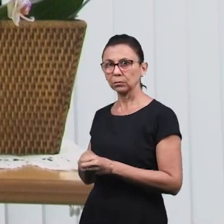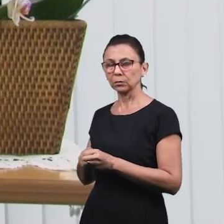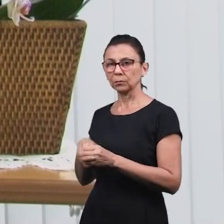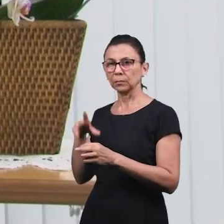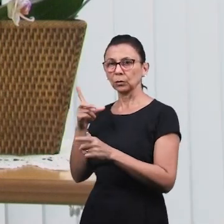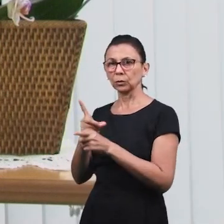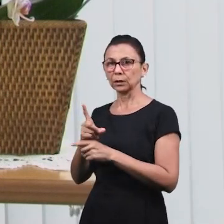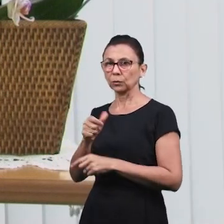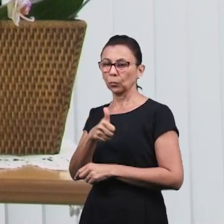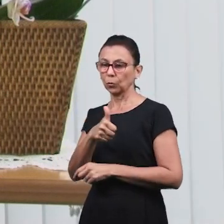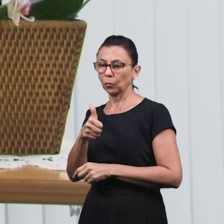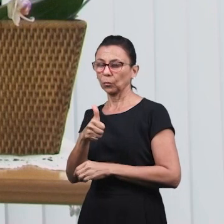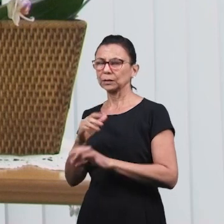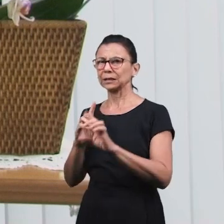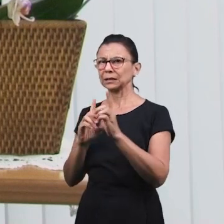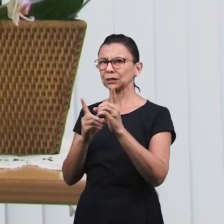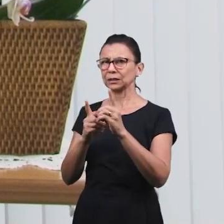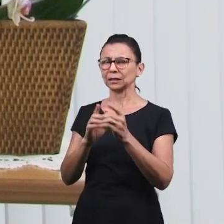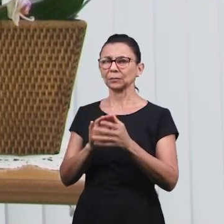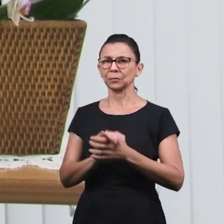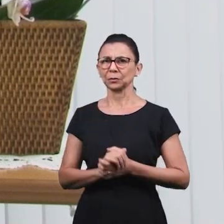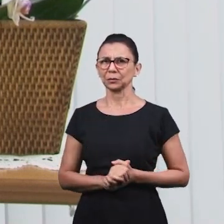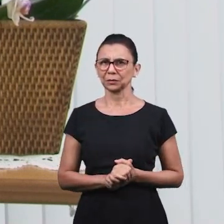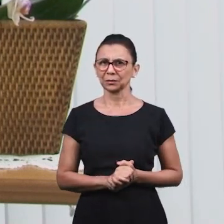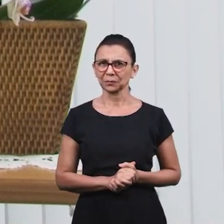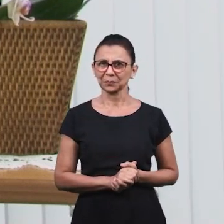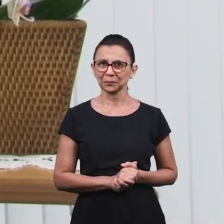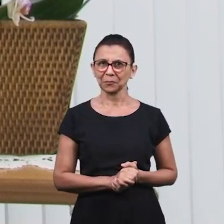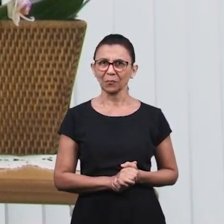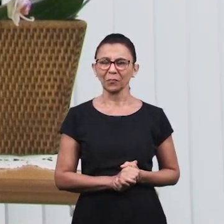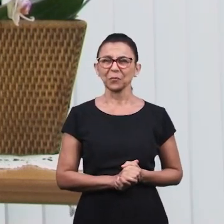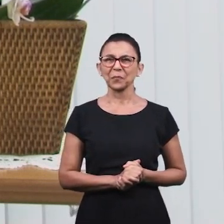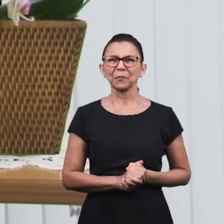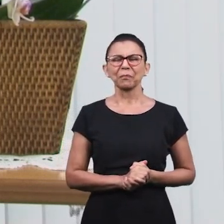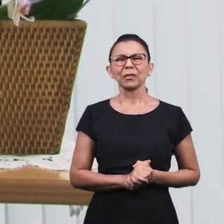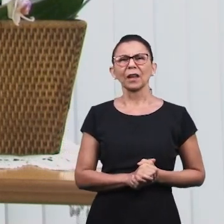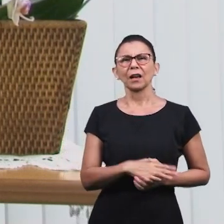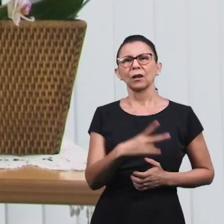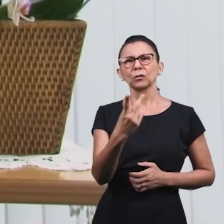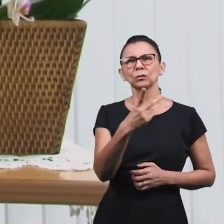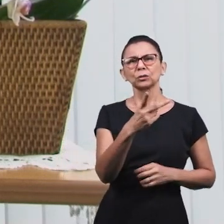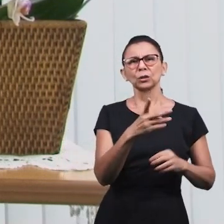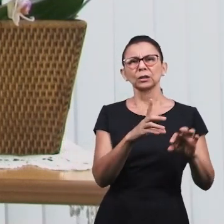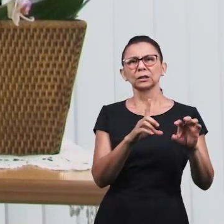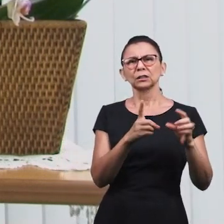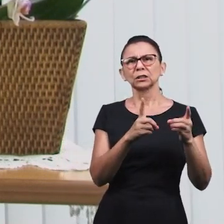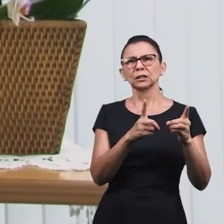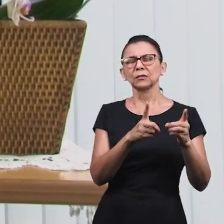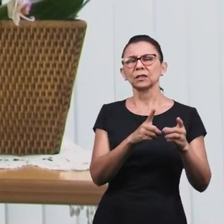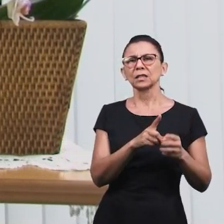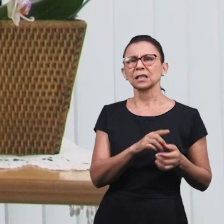Et après, il retourna à Jérusalem pour rassembler avec les autres disciples.